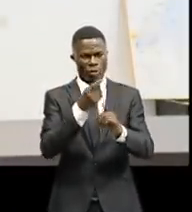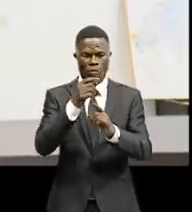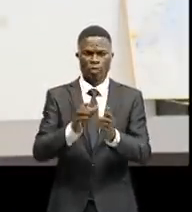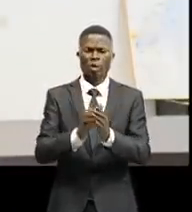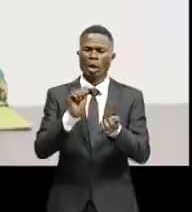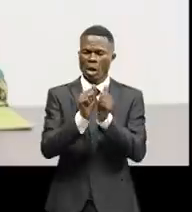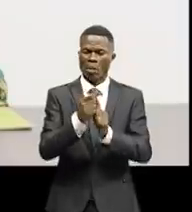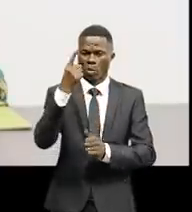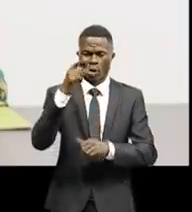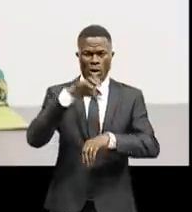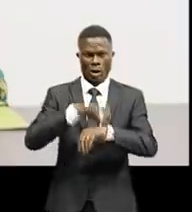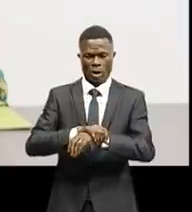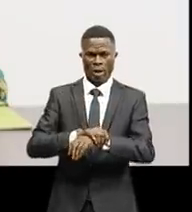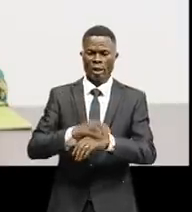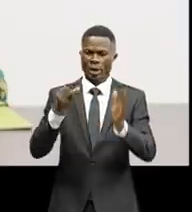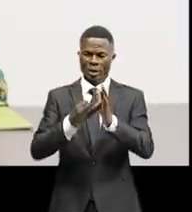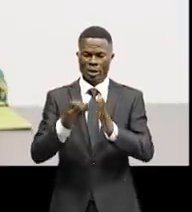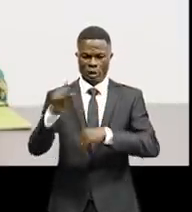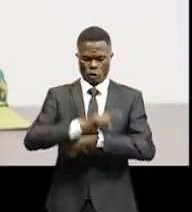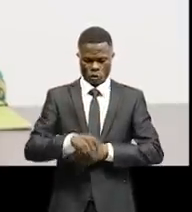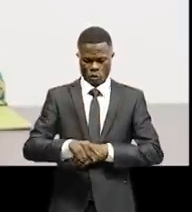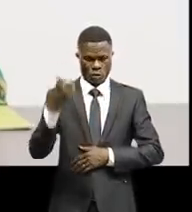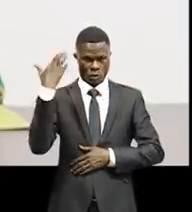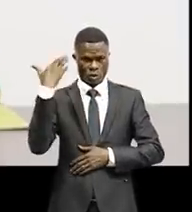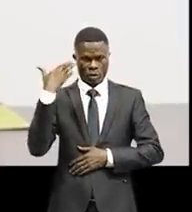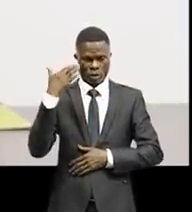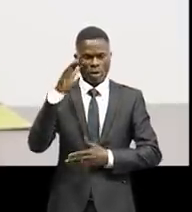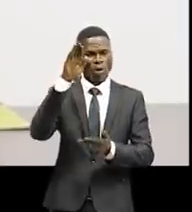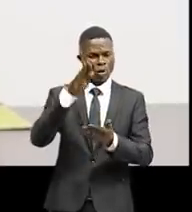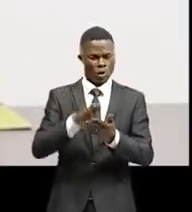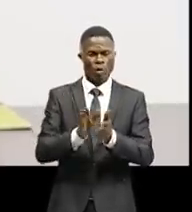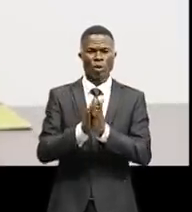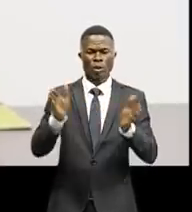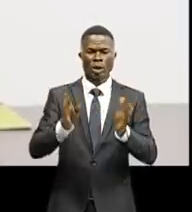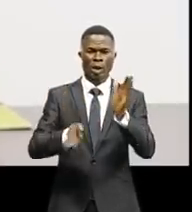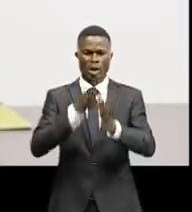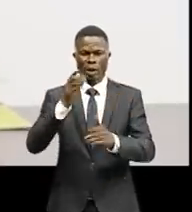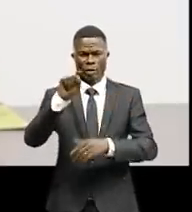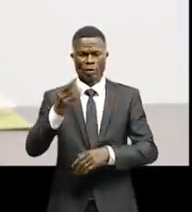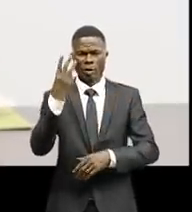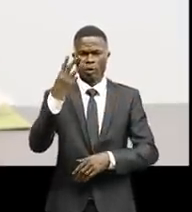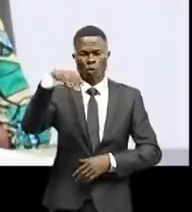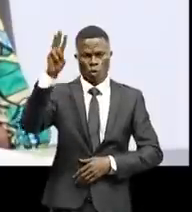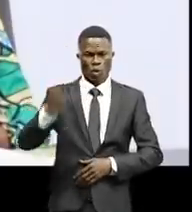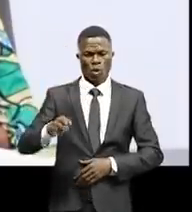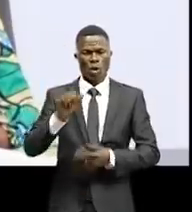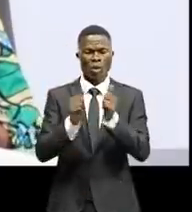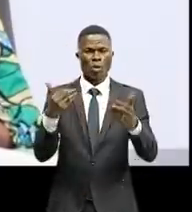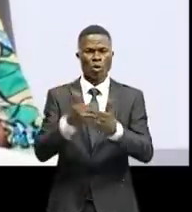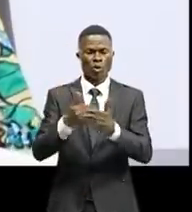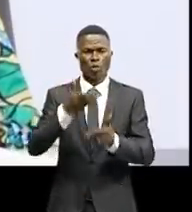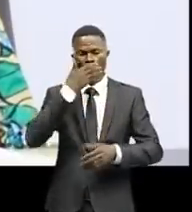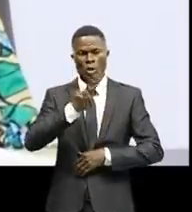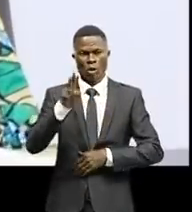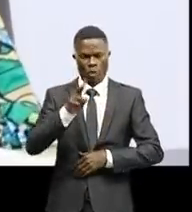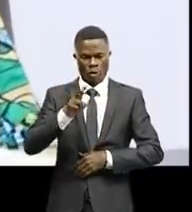cas confirmé dans les 7 derniers jours. Une baisse générale de 14,3% de nouveaux cas positifs